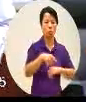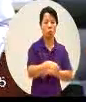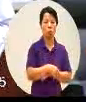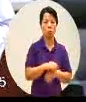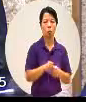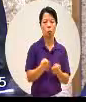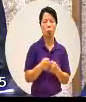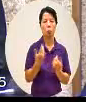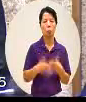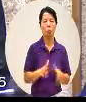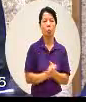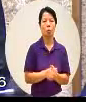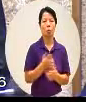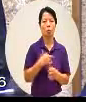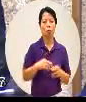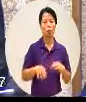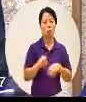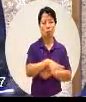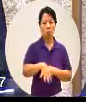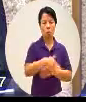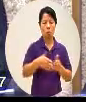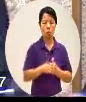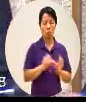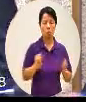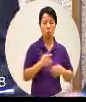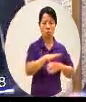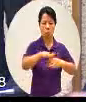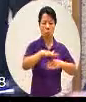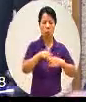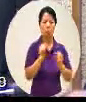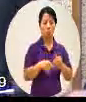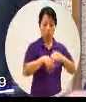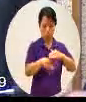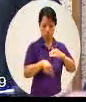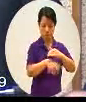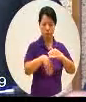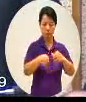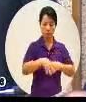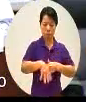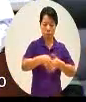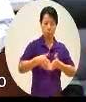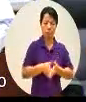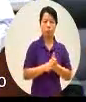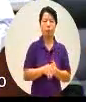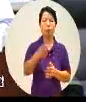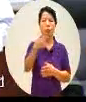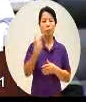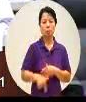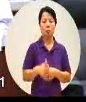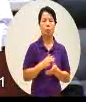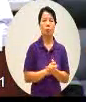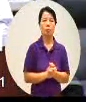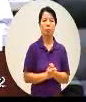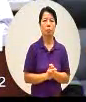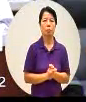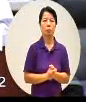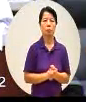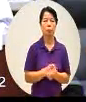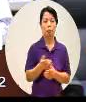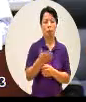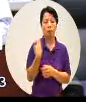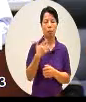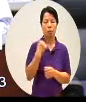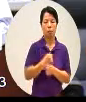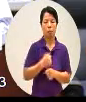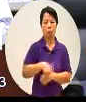结构性的处理，唔是讲干那跑步案那样啦。 当然啦、啊，就是问题就是你太慢，我才提出来嘛。您尽早做，我会